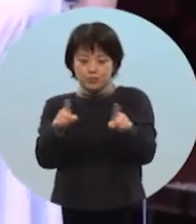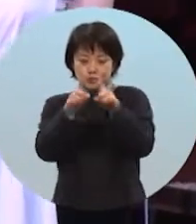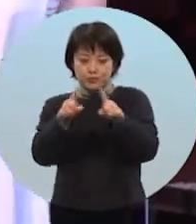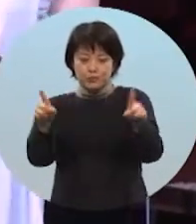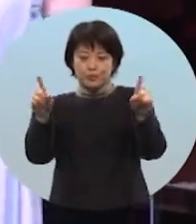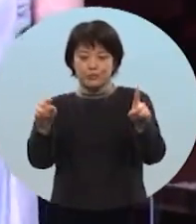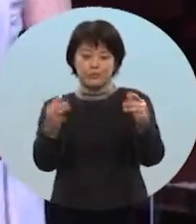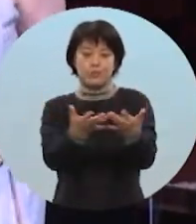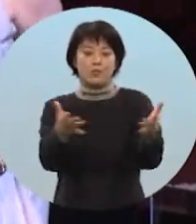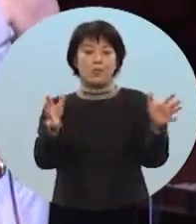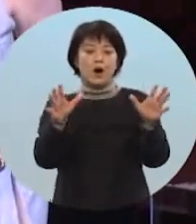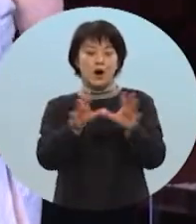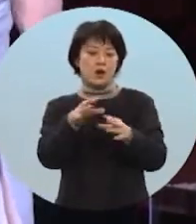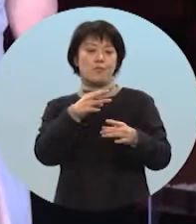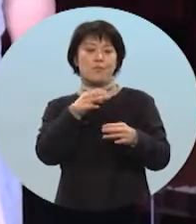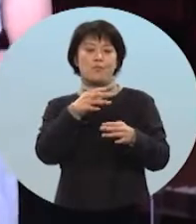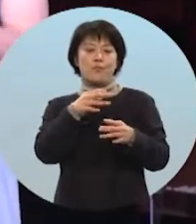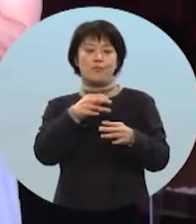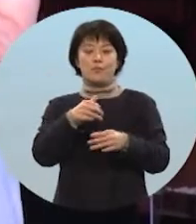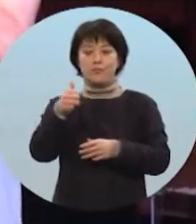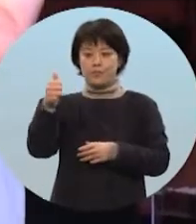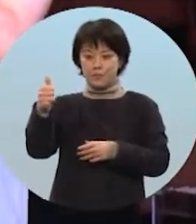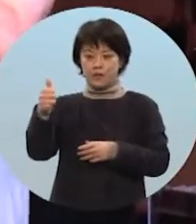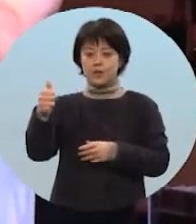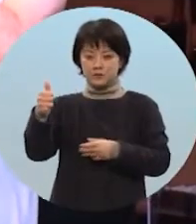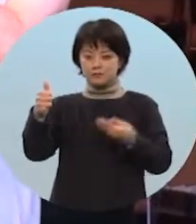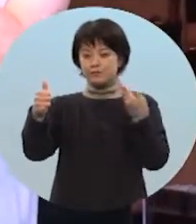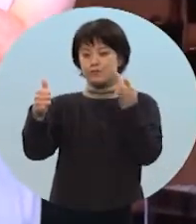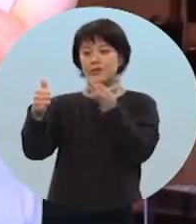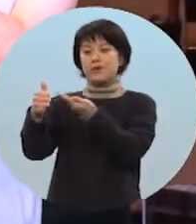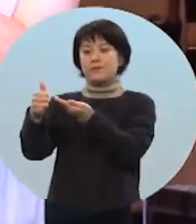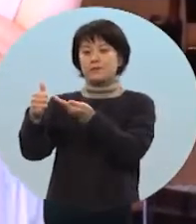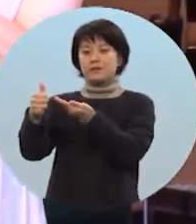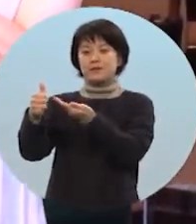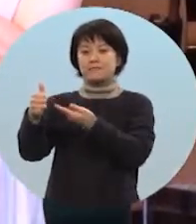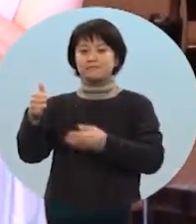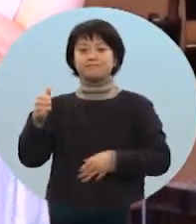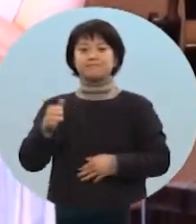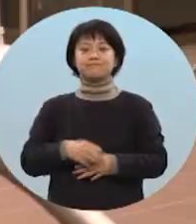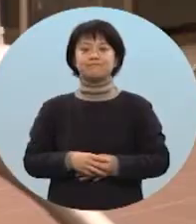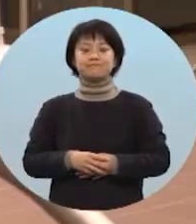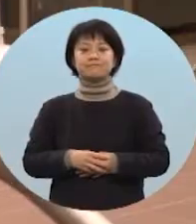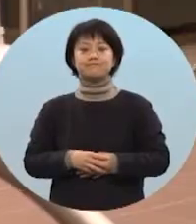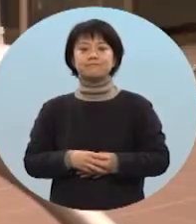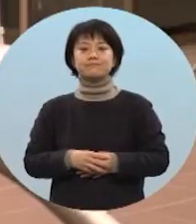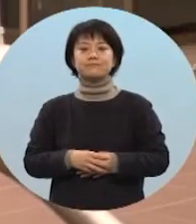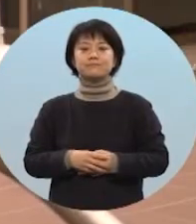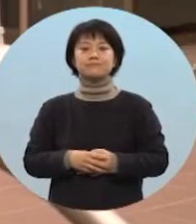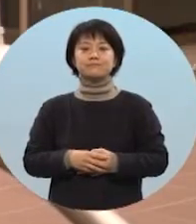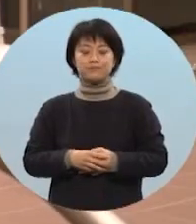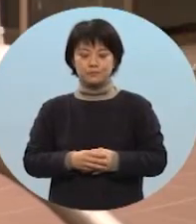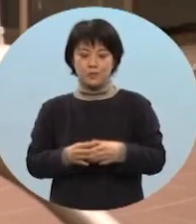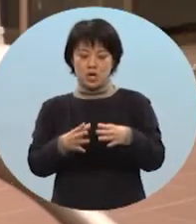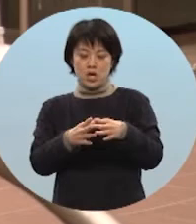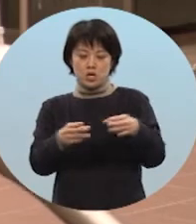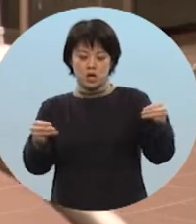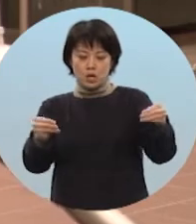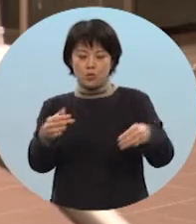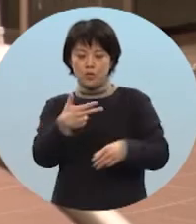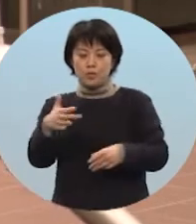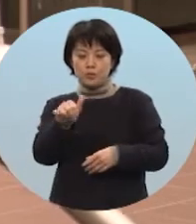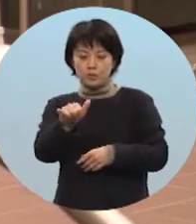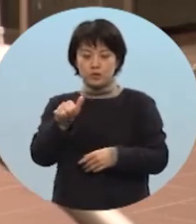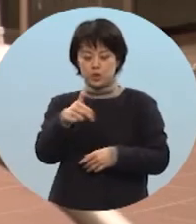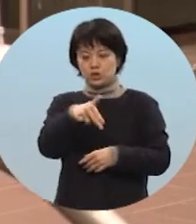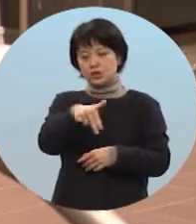オーケストラのバンドマネージャー山本さんに話を伺いました。 日本のジャズボーカル界のレジェン